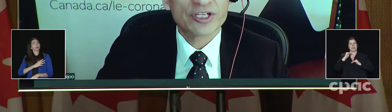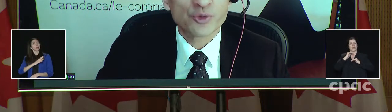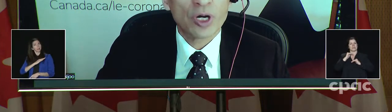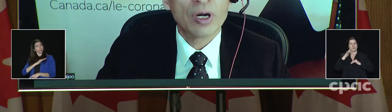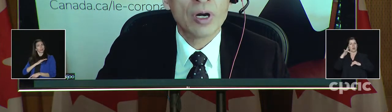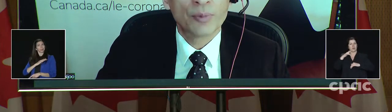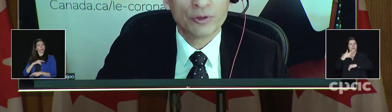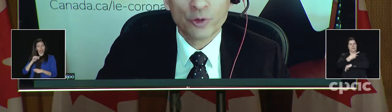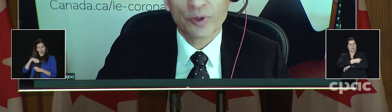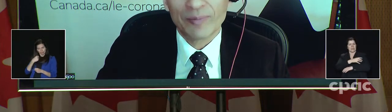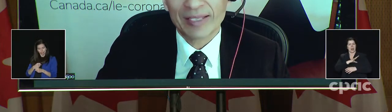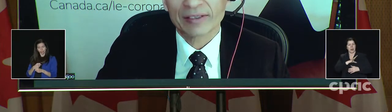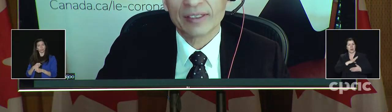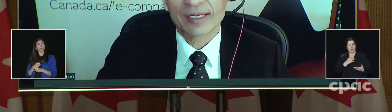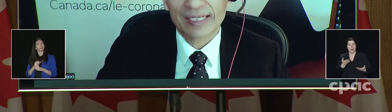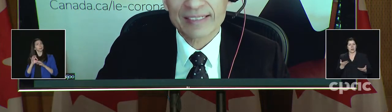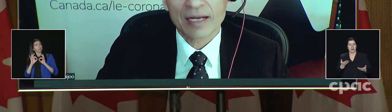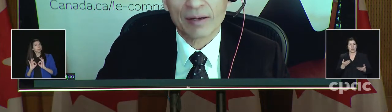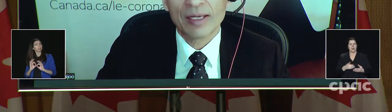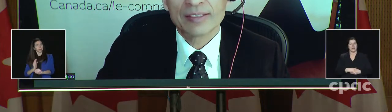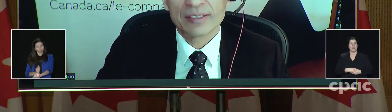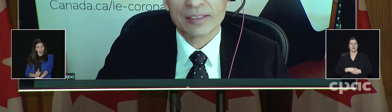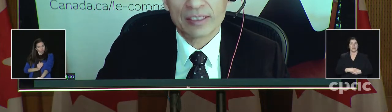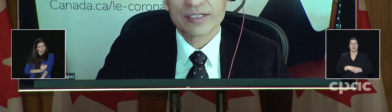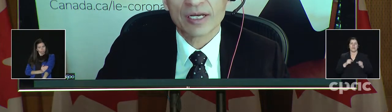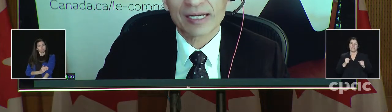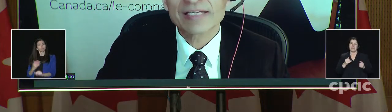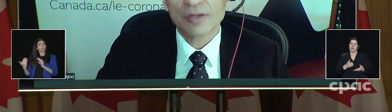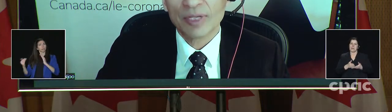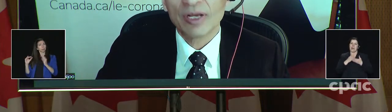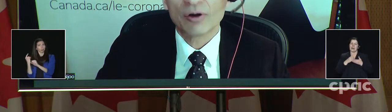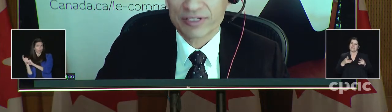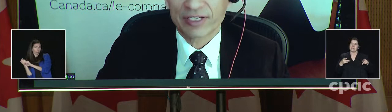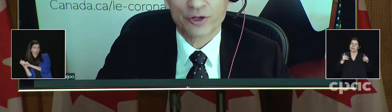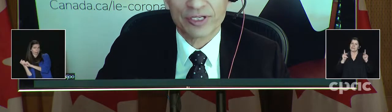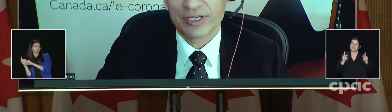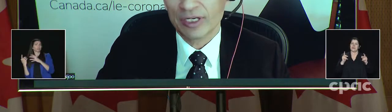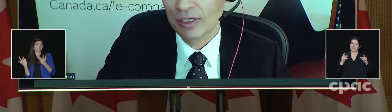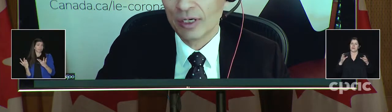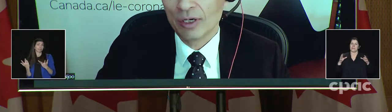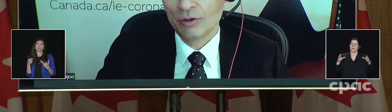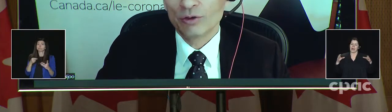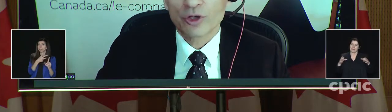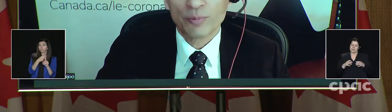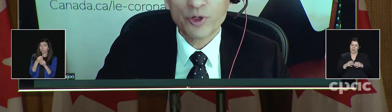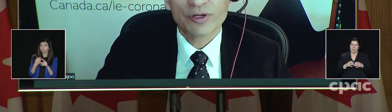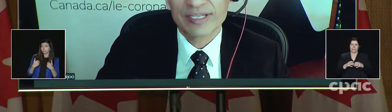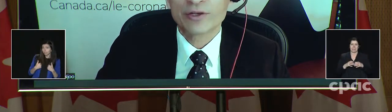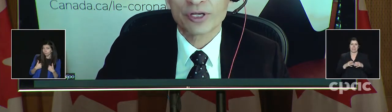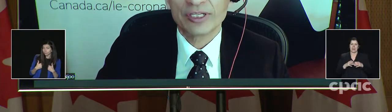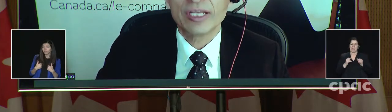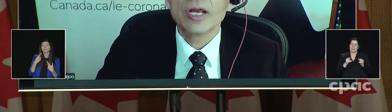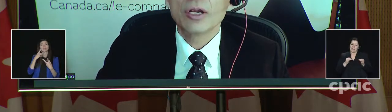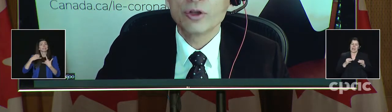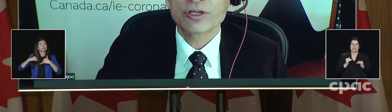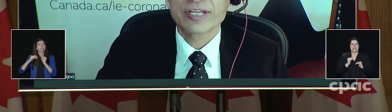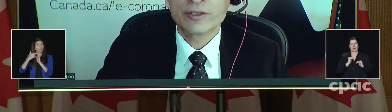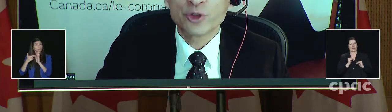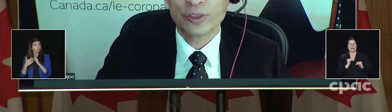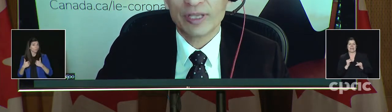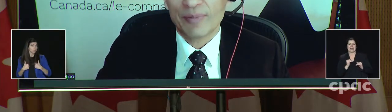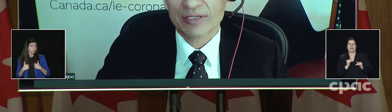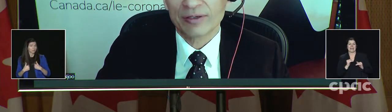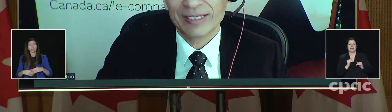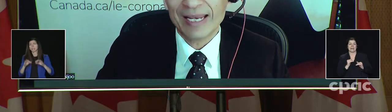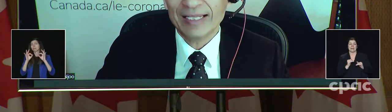plus de choix pour nous permettre de se rassembler en sécurité. Nous sommes plus en sécurité lorsque